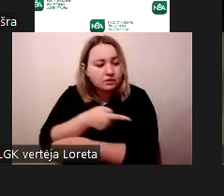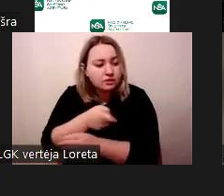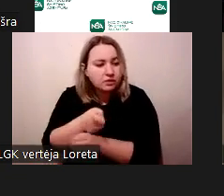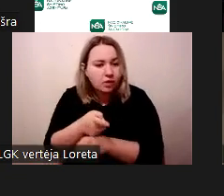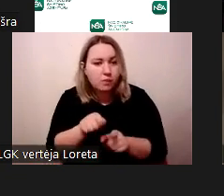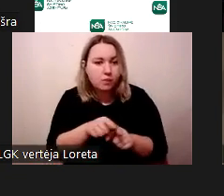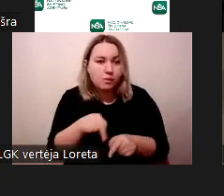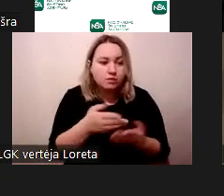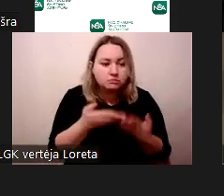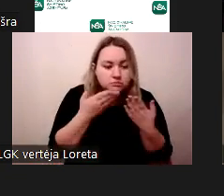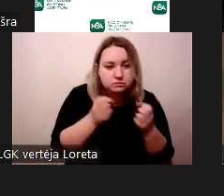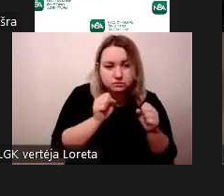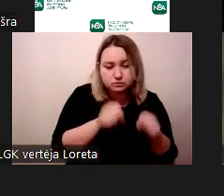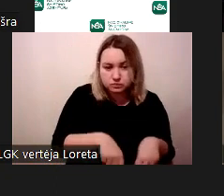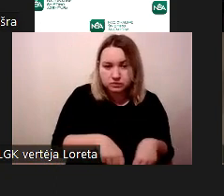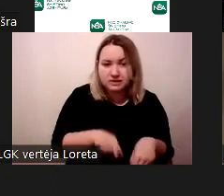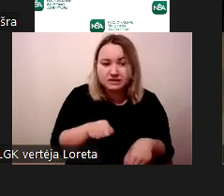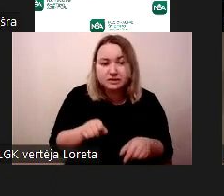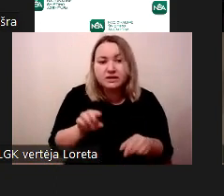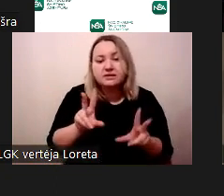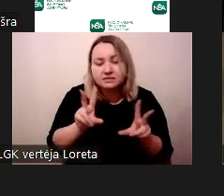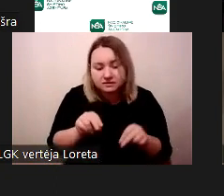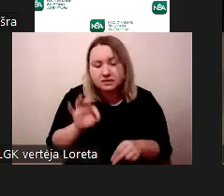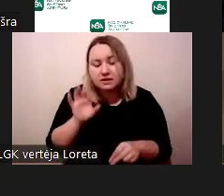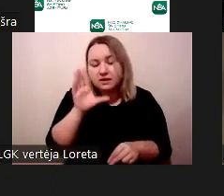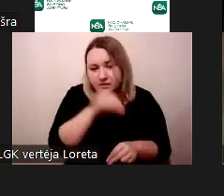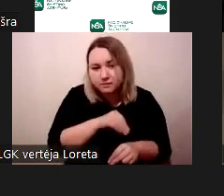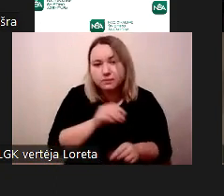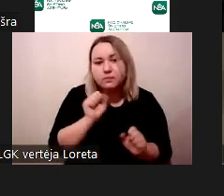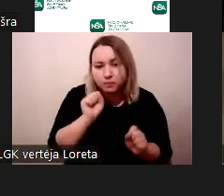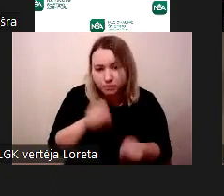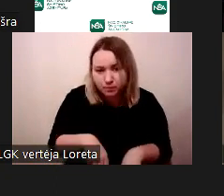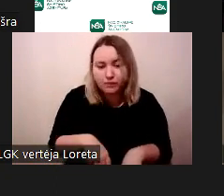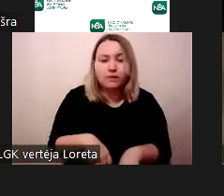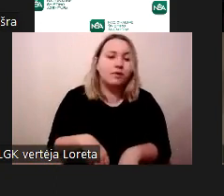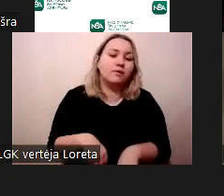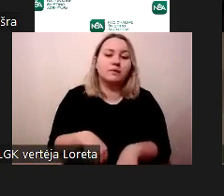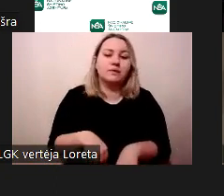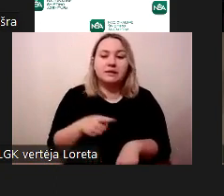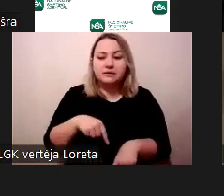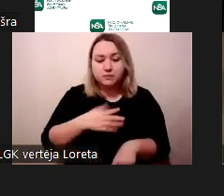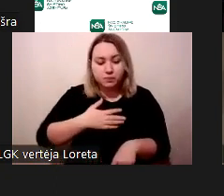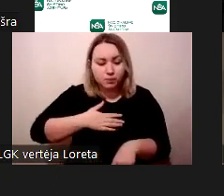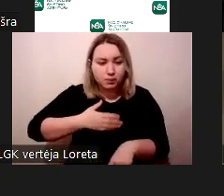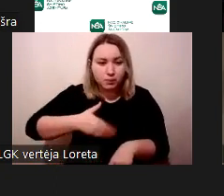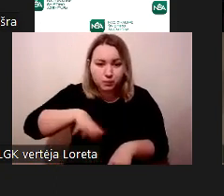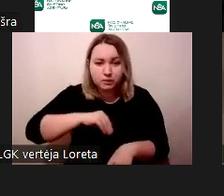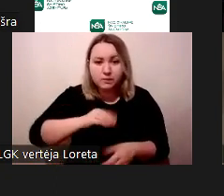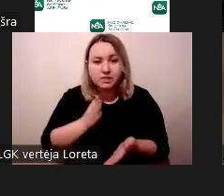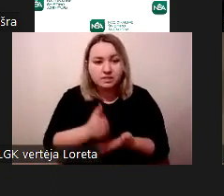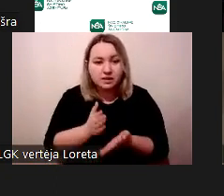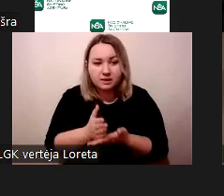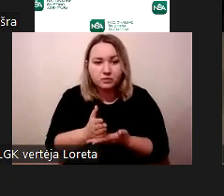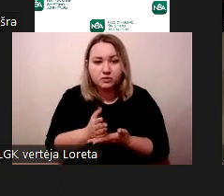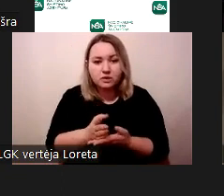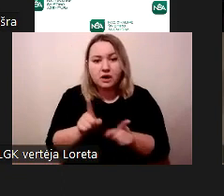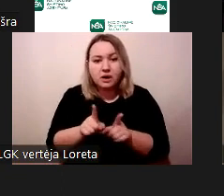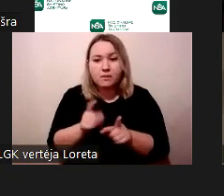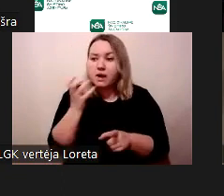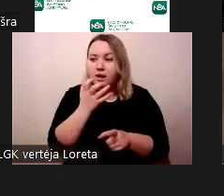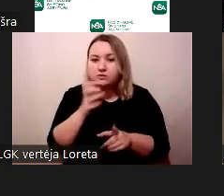taip, ir tai yra įmanoma ir nebūtinai mums būti